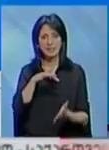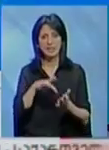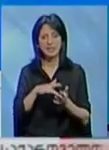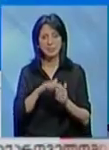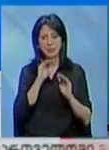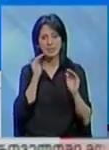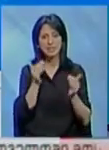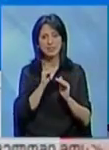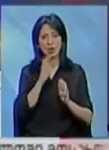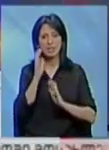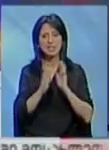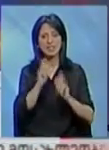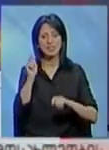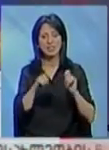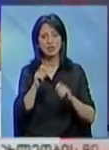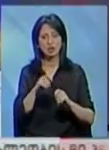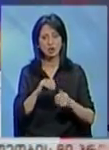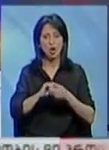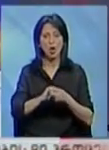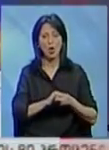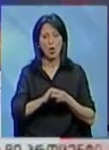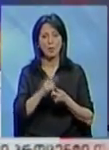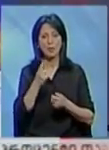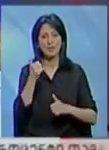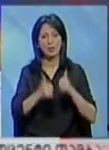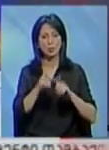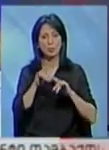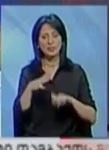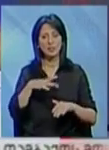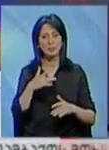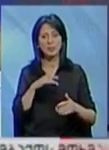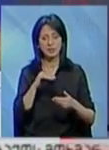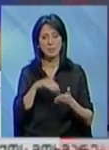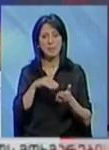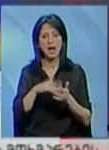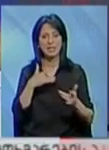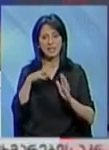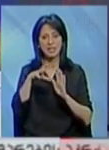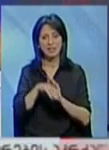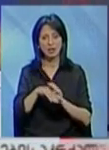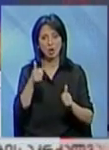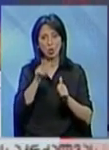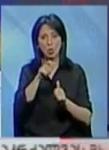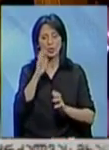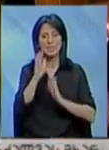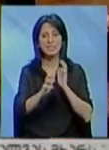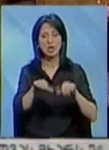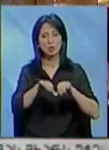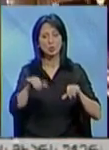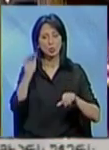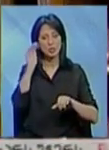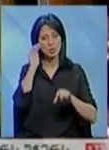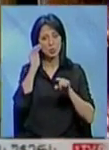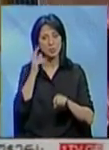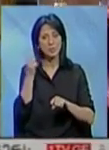თბილისის ვოკალისტთა პირველი საერთაშორისო კონკურსის ოპერა კრაუნის პირველი ტური მიმდინარეობს თბილისის ოპერისა და ბალეტის თეატრში. კონკურსანტებს საერთაშორისო ჟიური